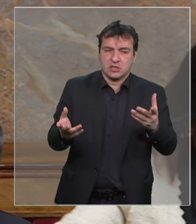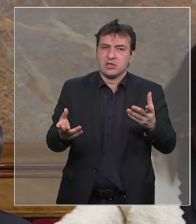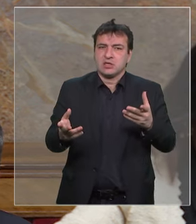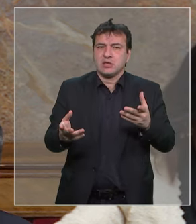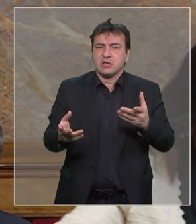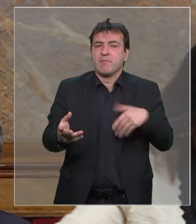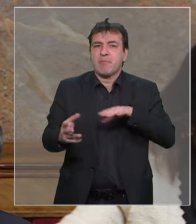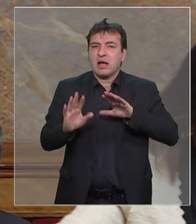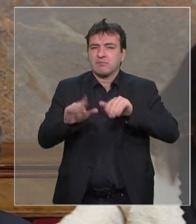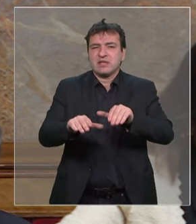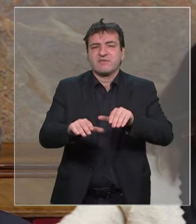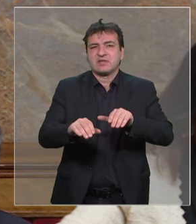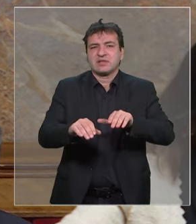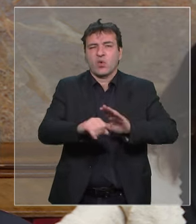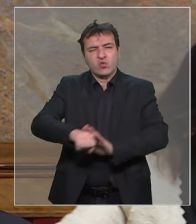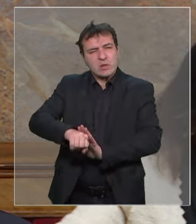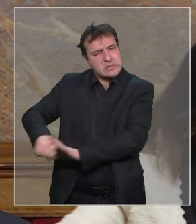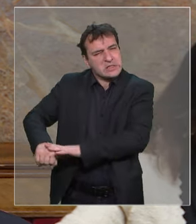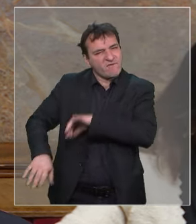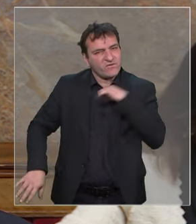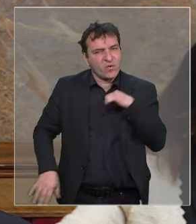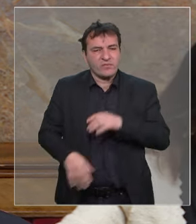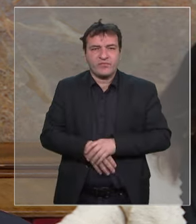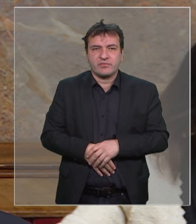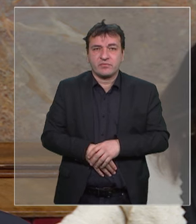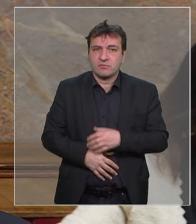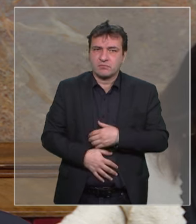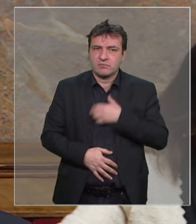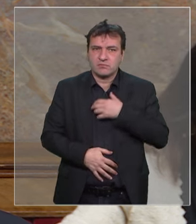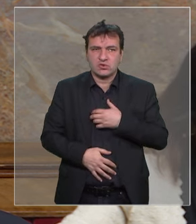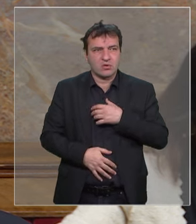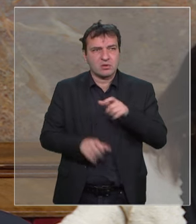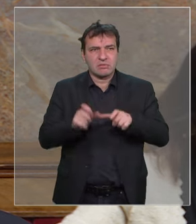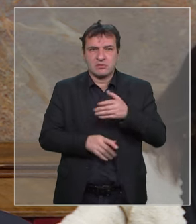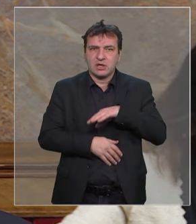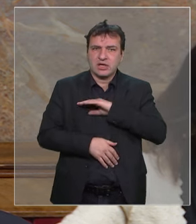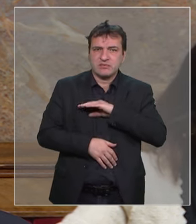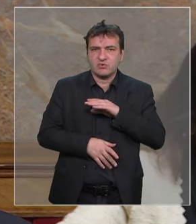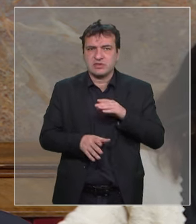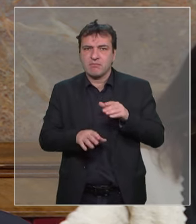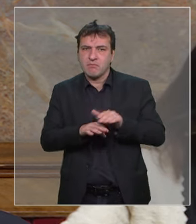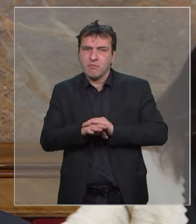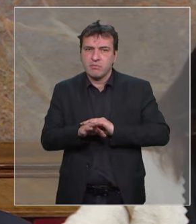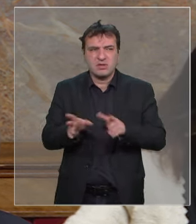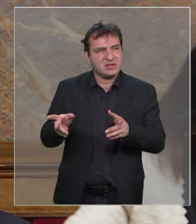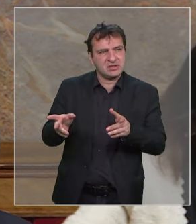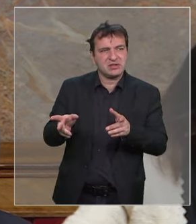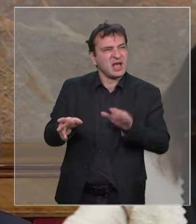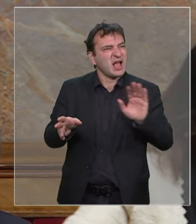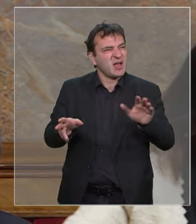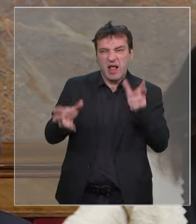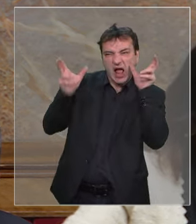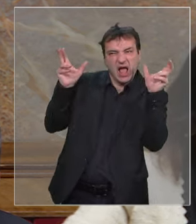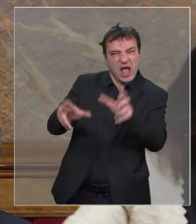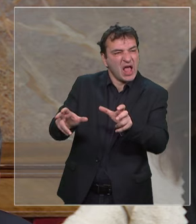Il est choquant. De voir des responsables politiques proférer des appels à peine voilés à la haine des journalistes, particulièrement dans le climat actuel.